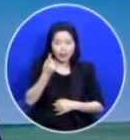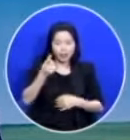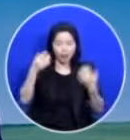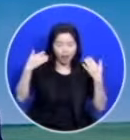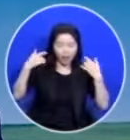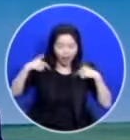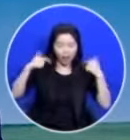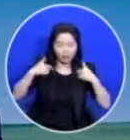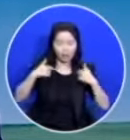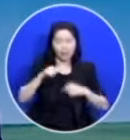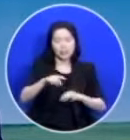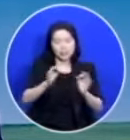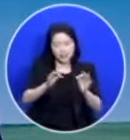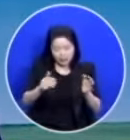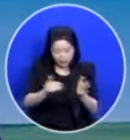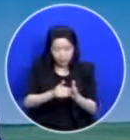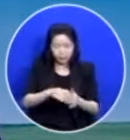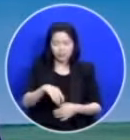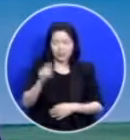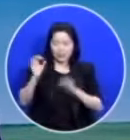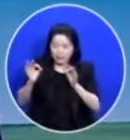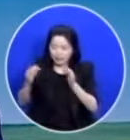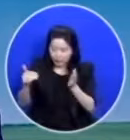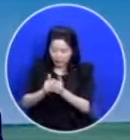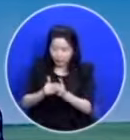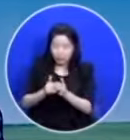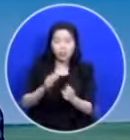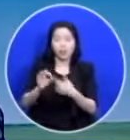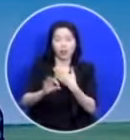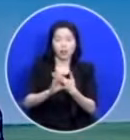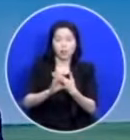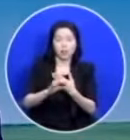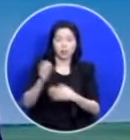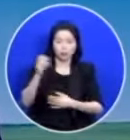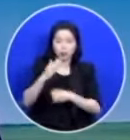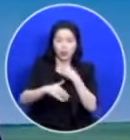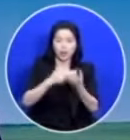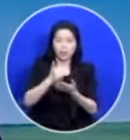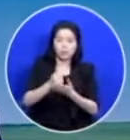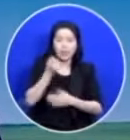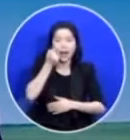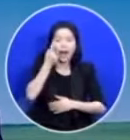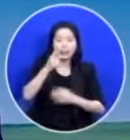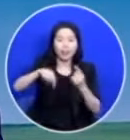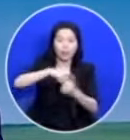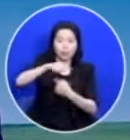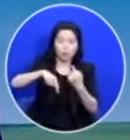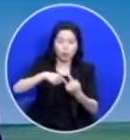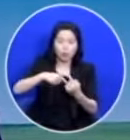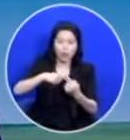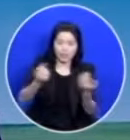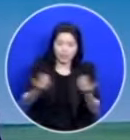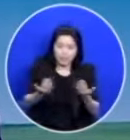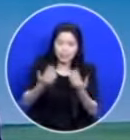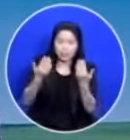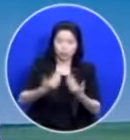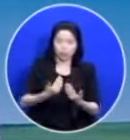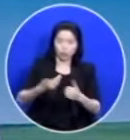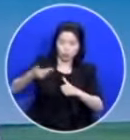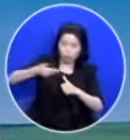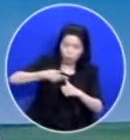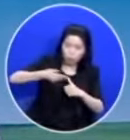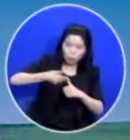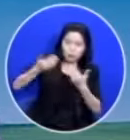이제는 끝인가 보다 생각하면 하나님이 또 한 달 운영할만큼 또 일을 주시고 공급해